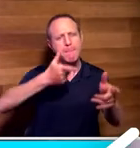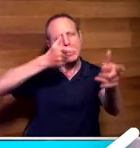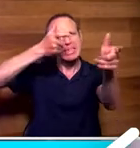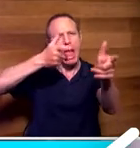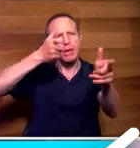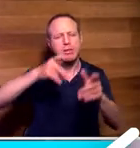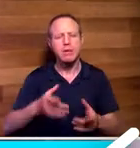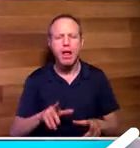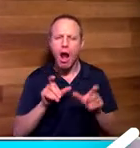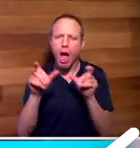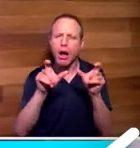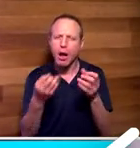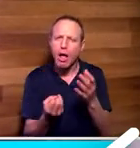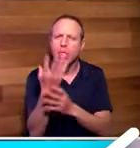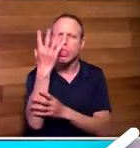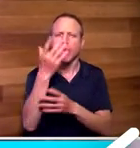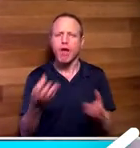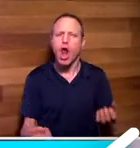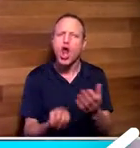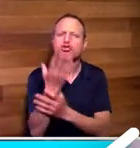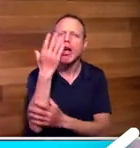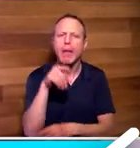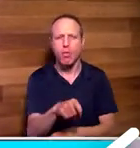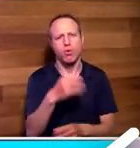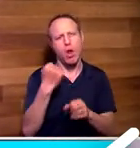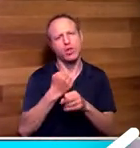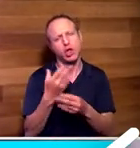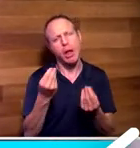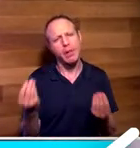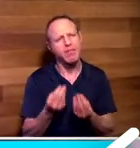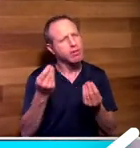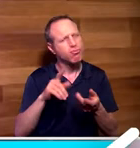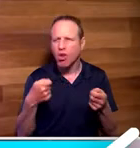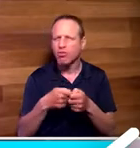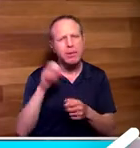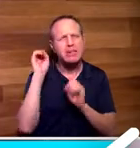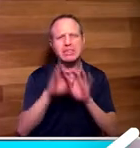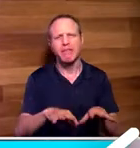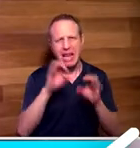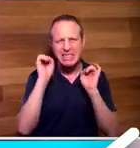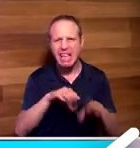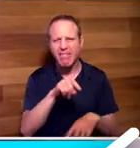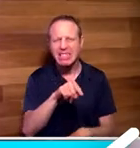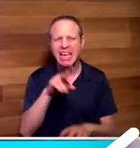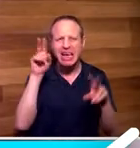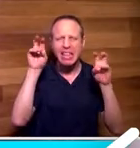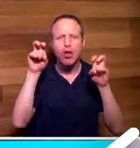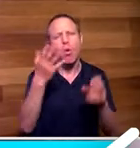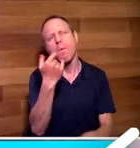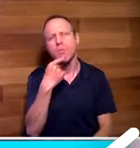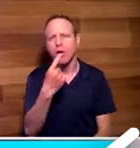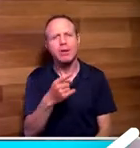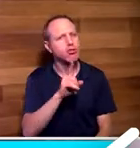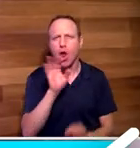הטבע, לשקם אותו, לעשות המון דברים שלא נוגעים לזבל. זבל זה כאילו, בואו נגיד שזה